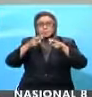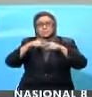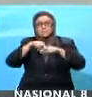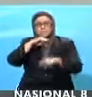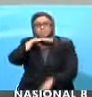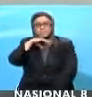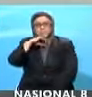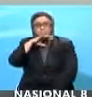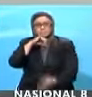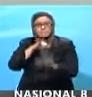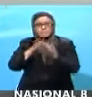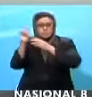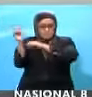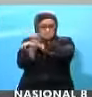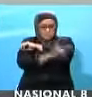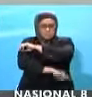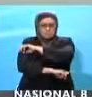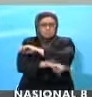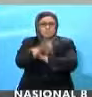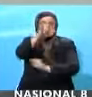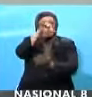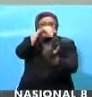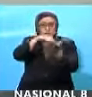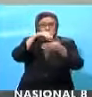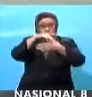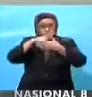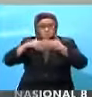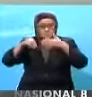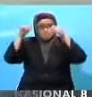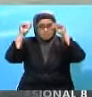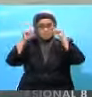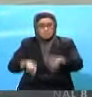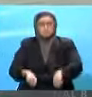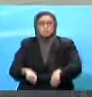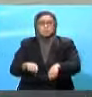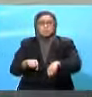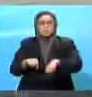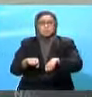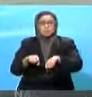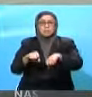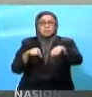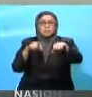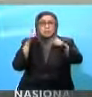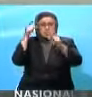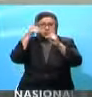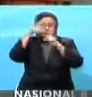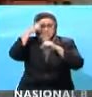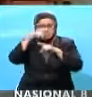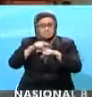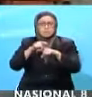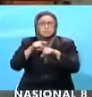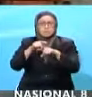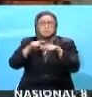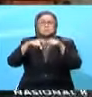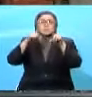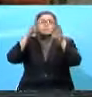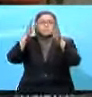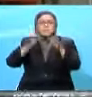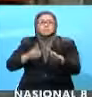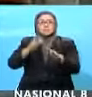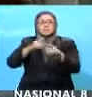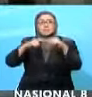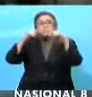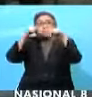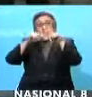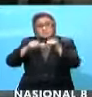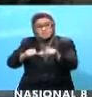denda kompaun maksimum sehingga RM1,000 boleh dikenakan terhadap penduduk yang enggan melaksanakan pengasingan sisa pepejal.